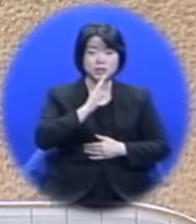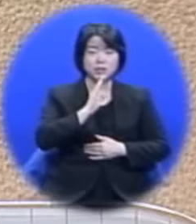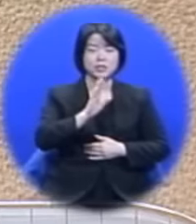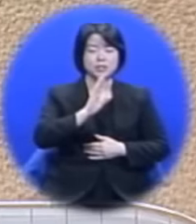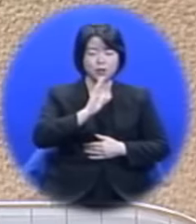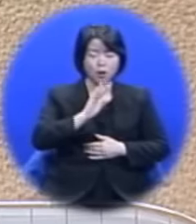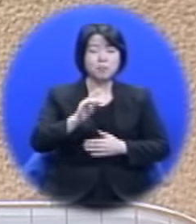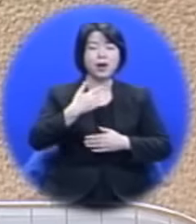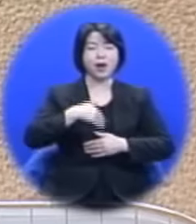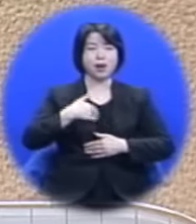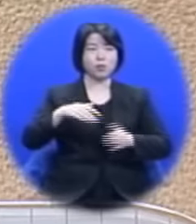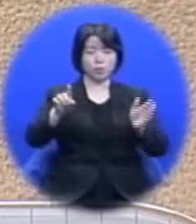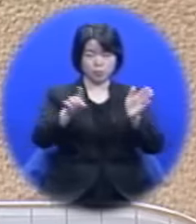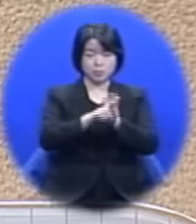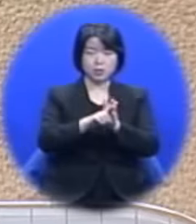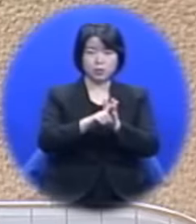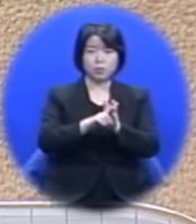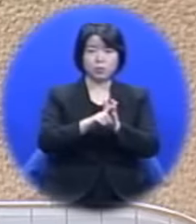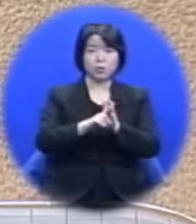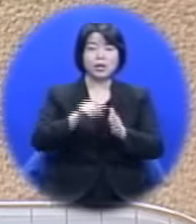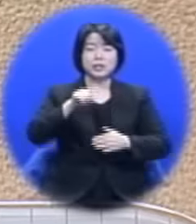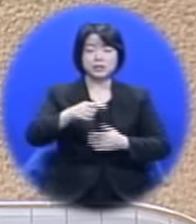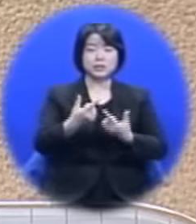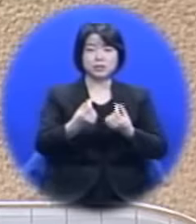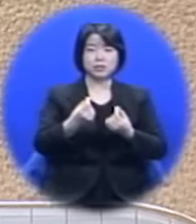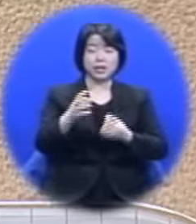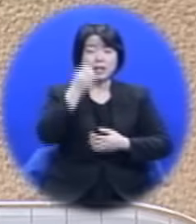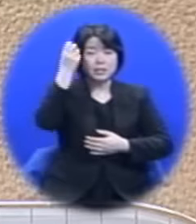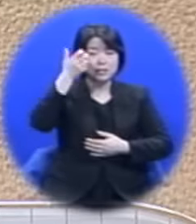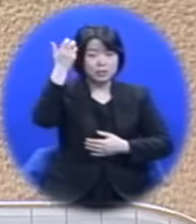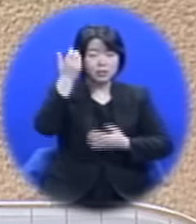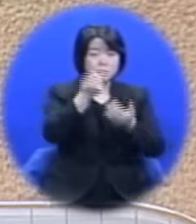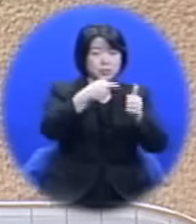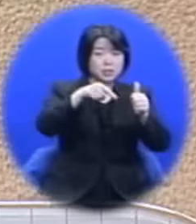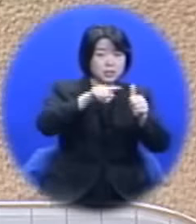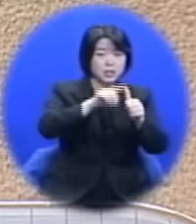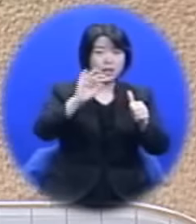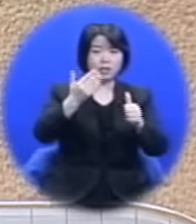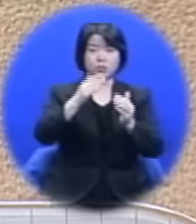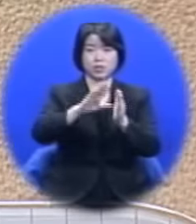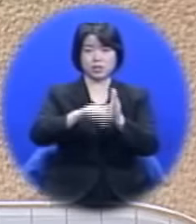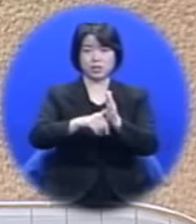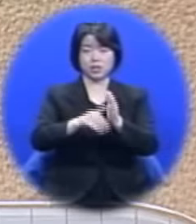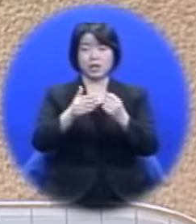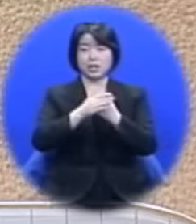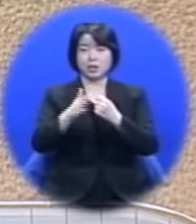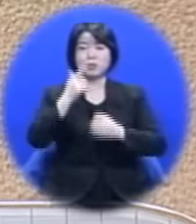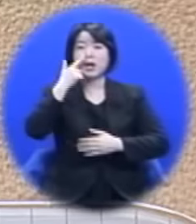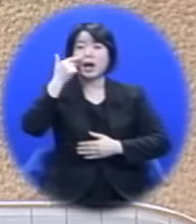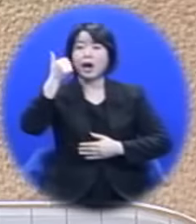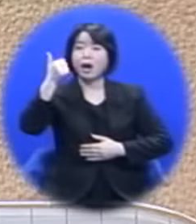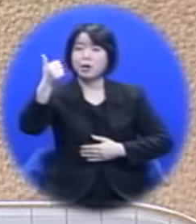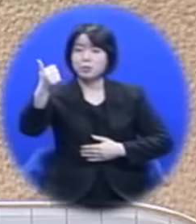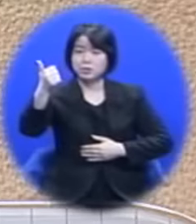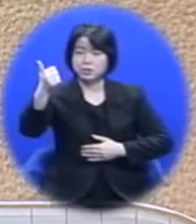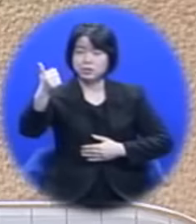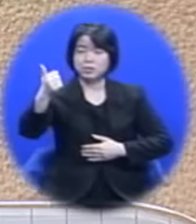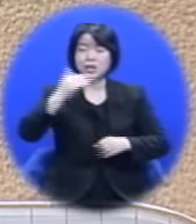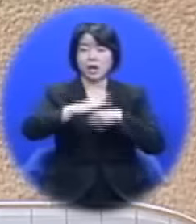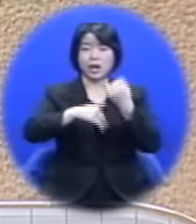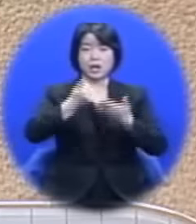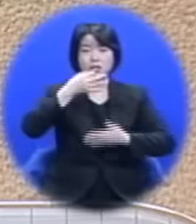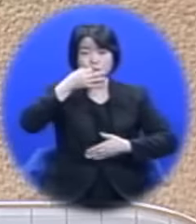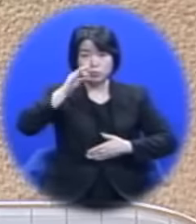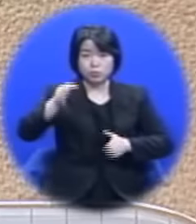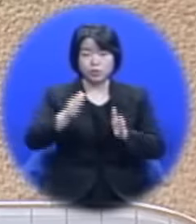알고 믿고 그렇게 성령님을 의지하게 될 때 그래서 아버지라고 하나님을 부르기